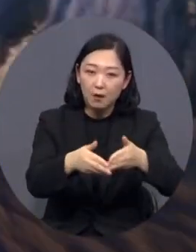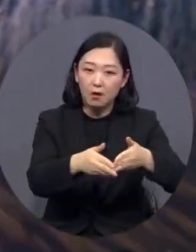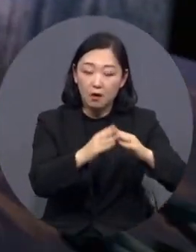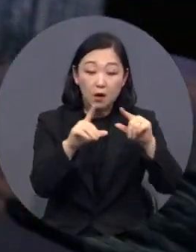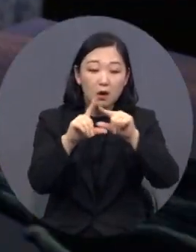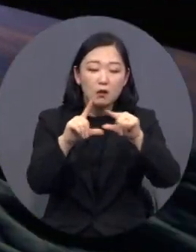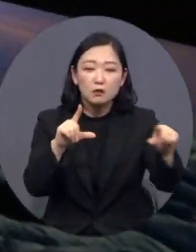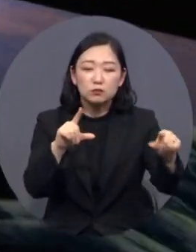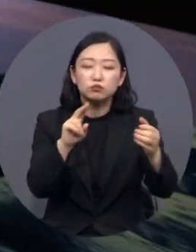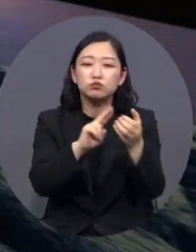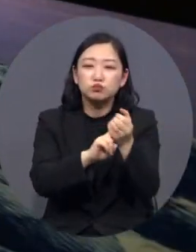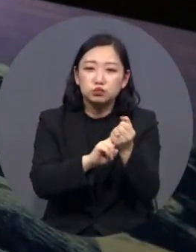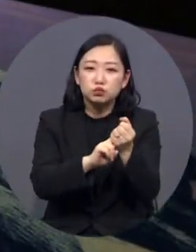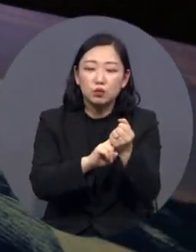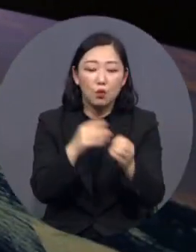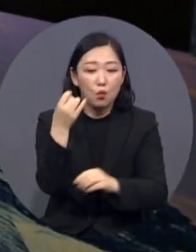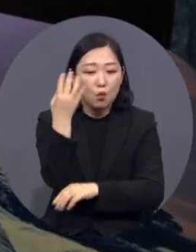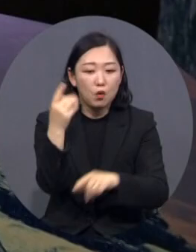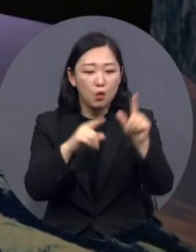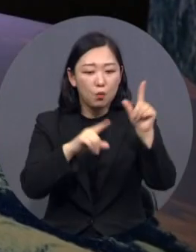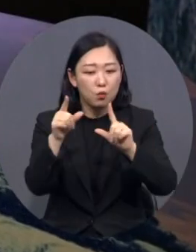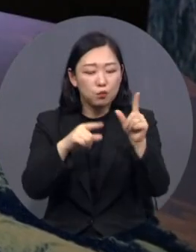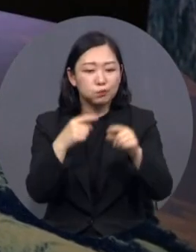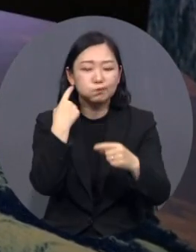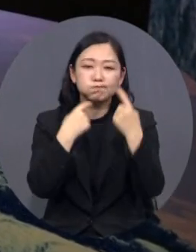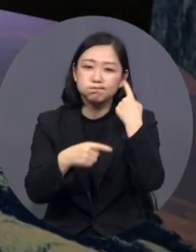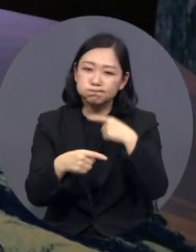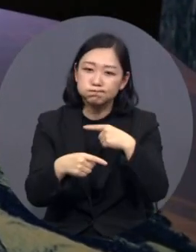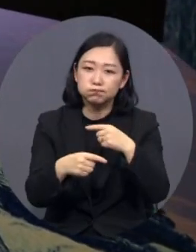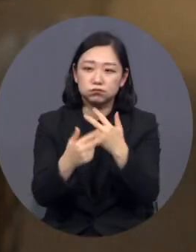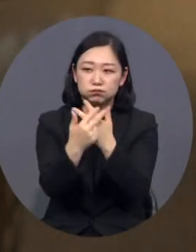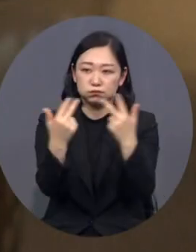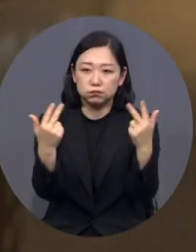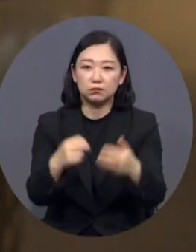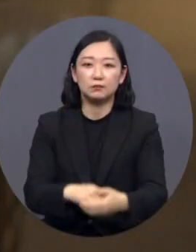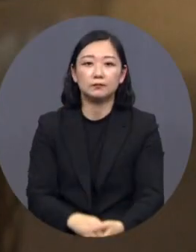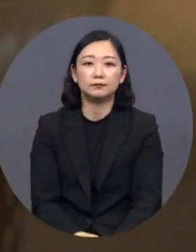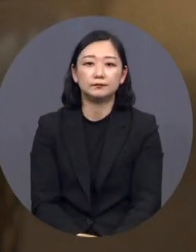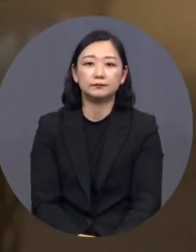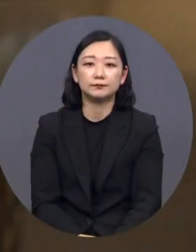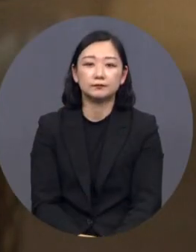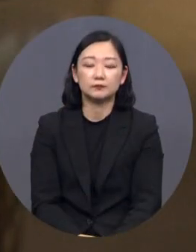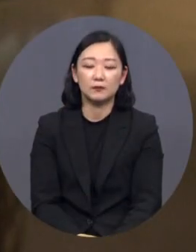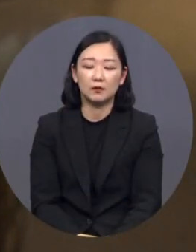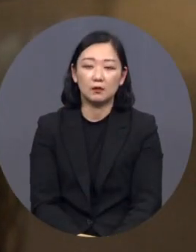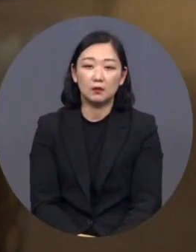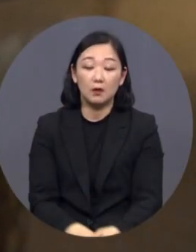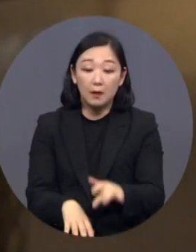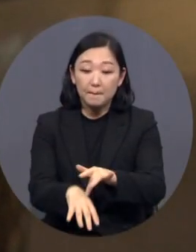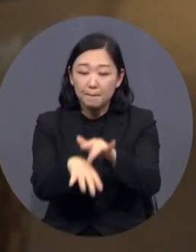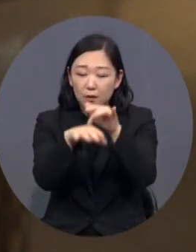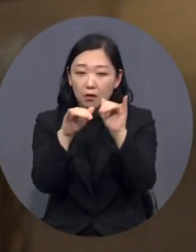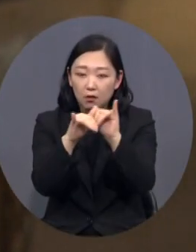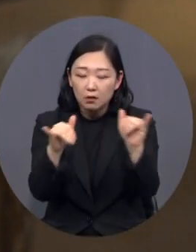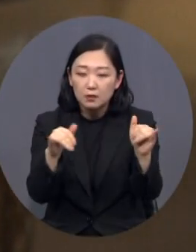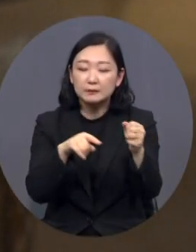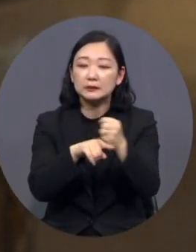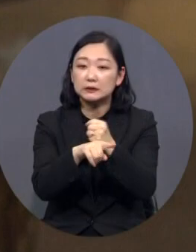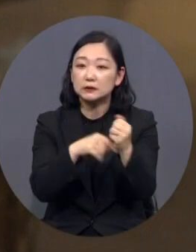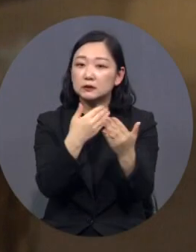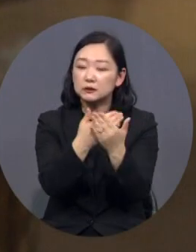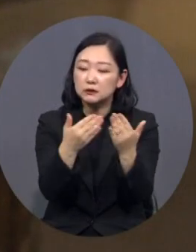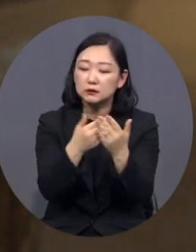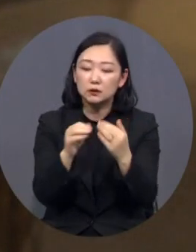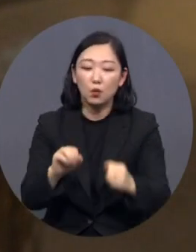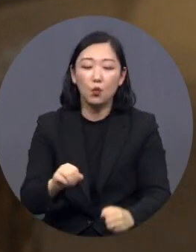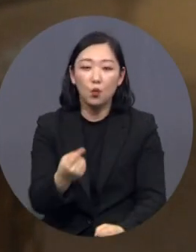일부 작품은 아예 가려지거나 원래 모습이 훼손된 채로 전시되 있습니다 수많은 행방불명자의 상징하는 그림과 그